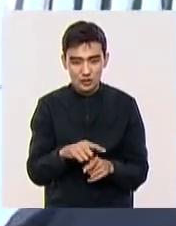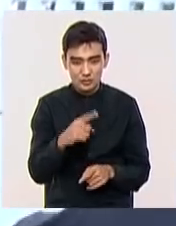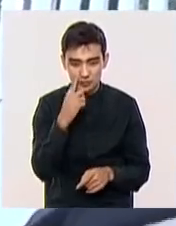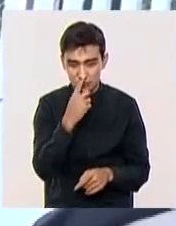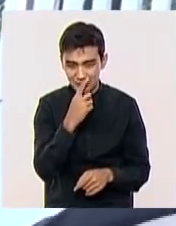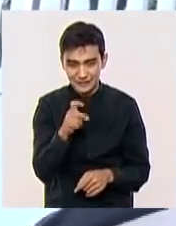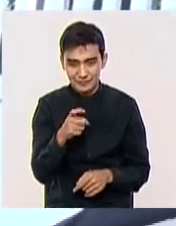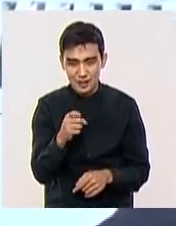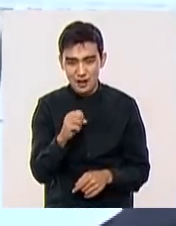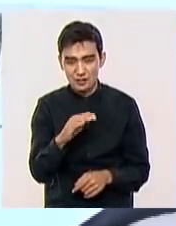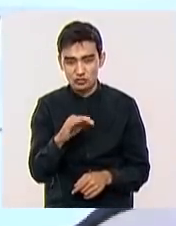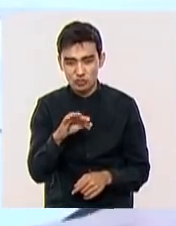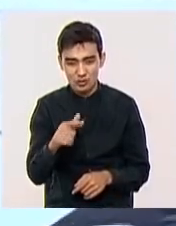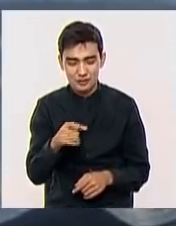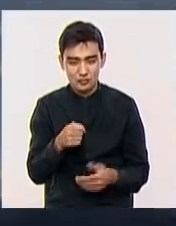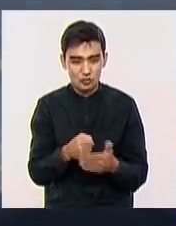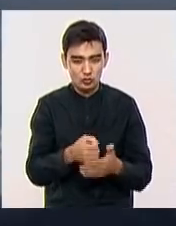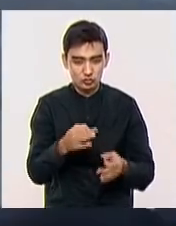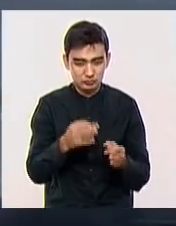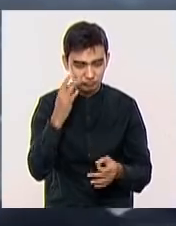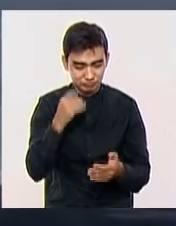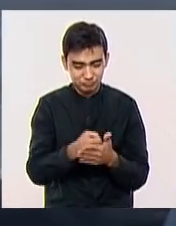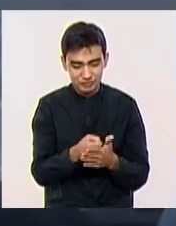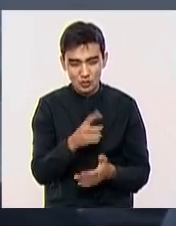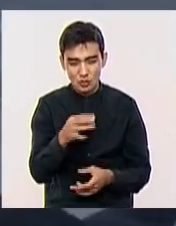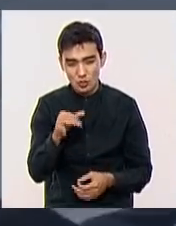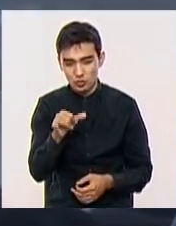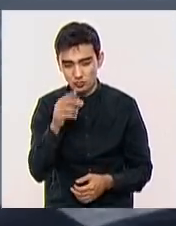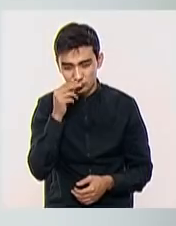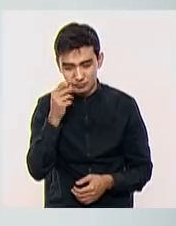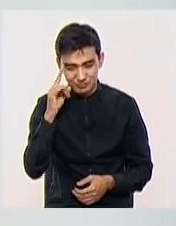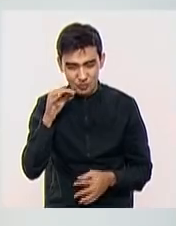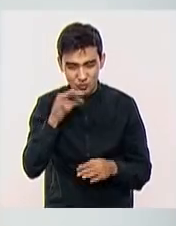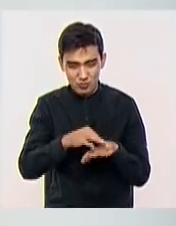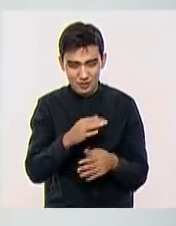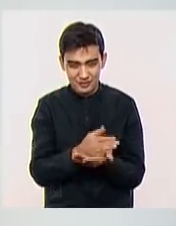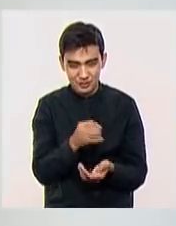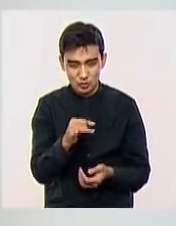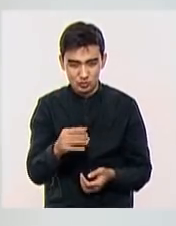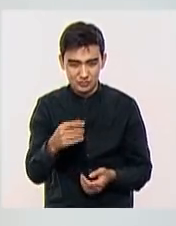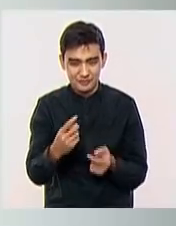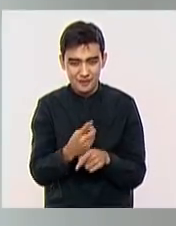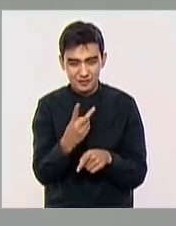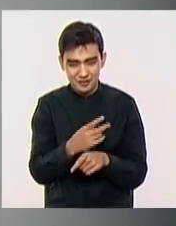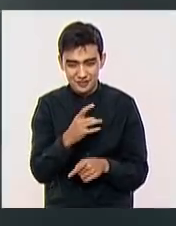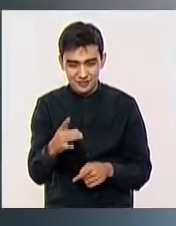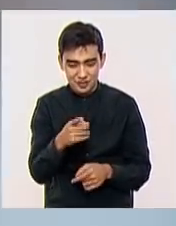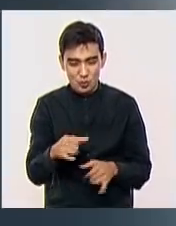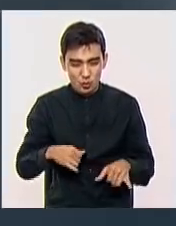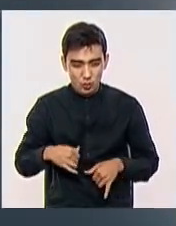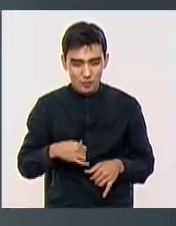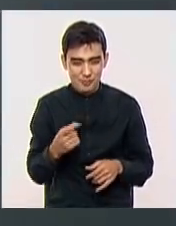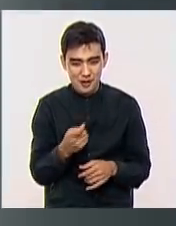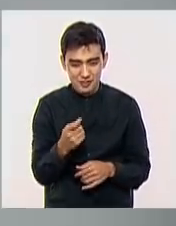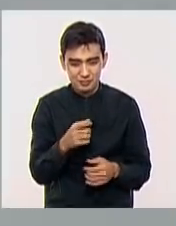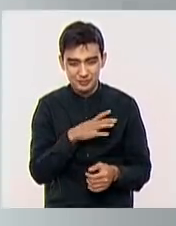носа. Она намерена довести дело до суда, но у мужчины психическое заболевание. Его уже не раз судили по статье «Мелкое хулиганство»